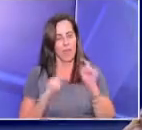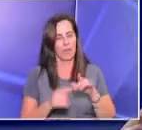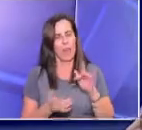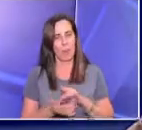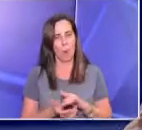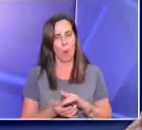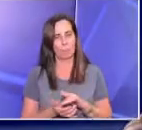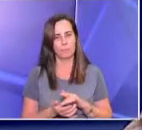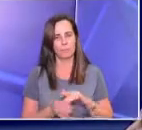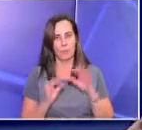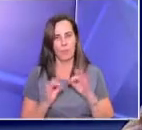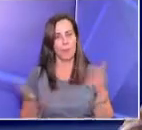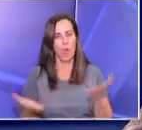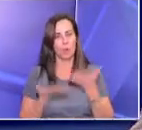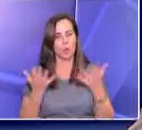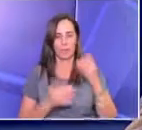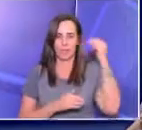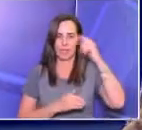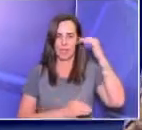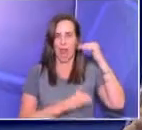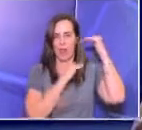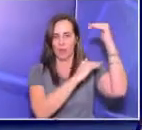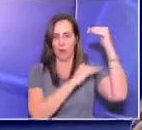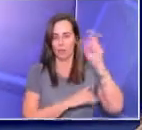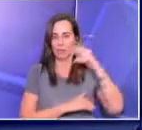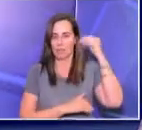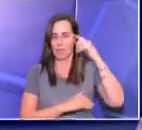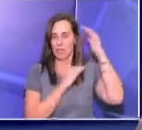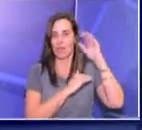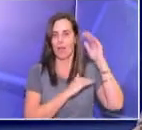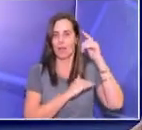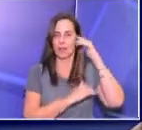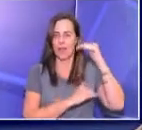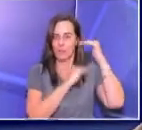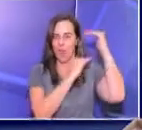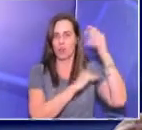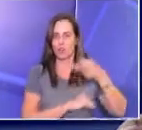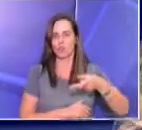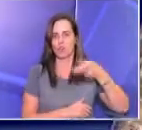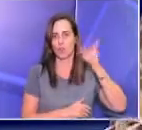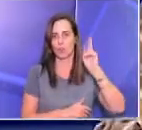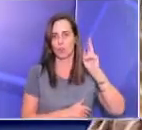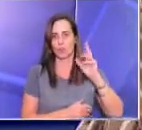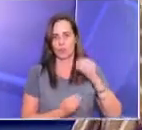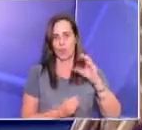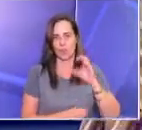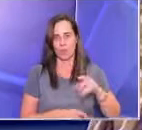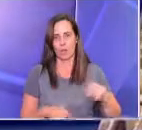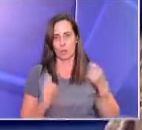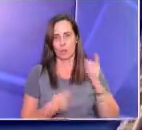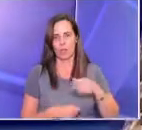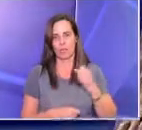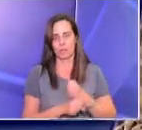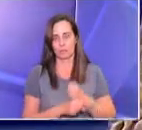של באמת לעודד להשכלה הגבוהה יותר. יש השכלה גבוהה, אבל השכלה גבוהה שהיא יותר, יש המון השקעה בחינוך